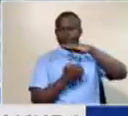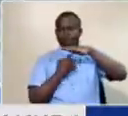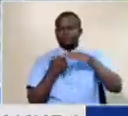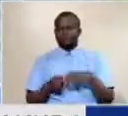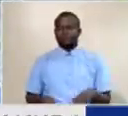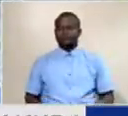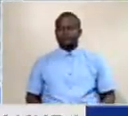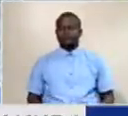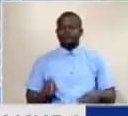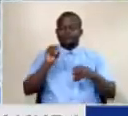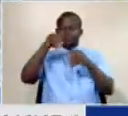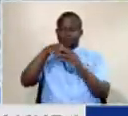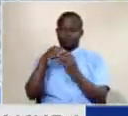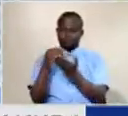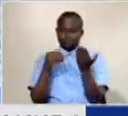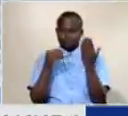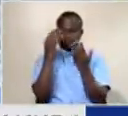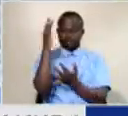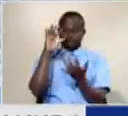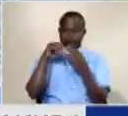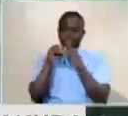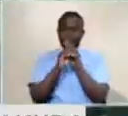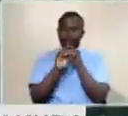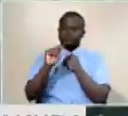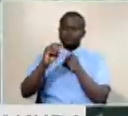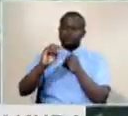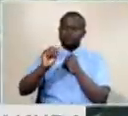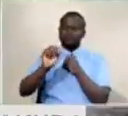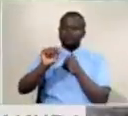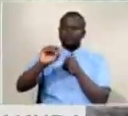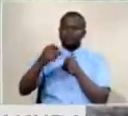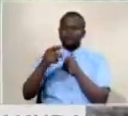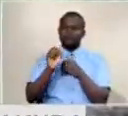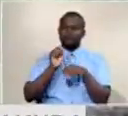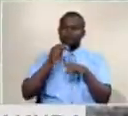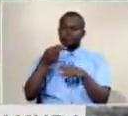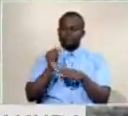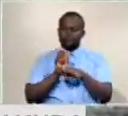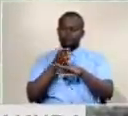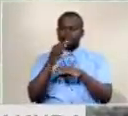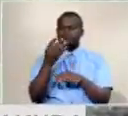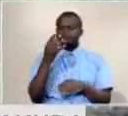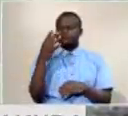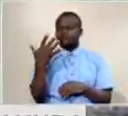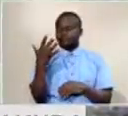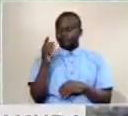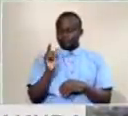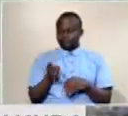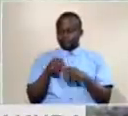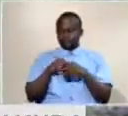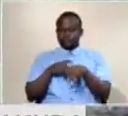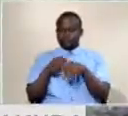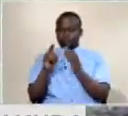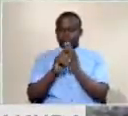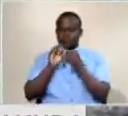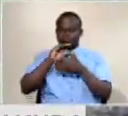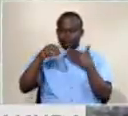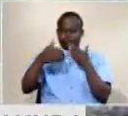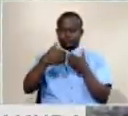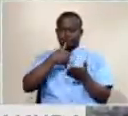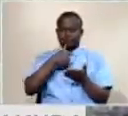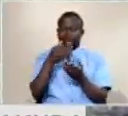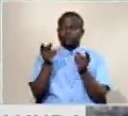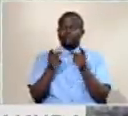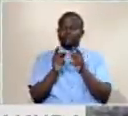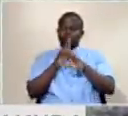ibiti. Ubuso buteyeho amashyamba mu karere ka Nyamasheke bungana na hektari zisaga 45,000, mu gihe akarere kose gafite